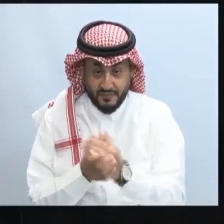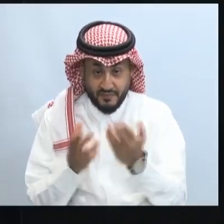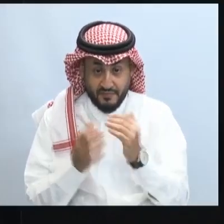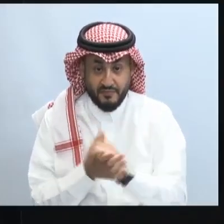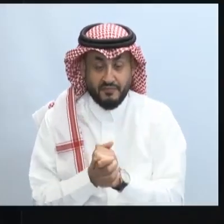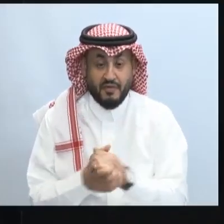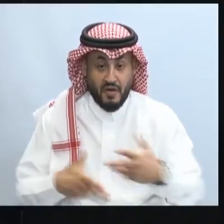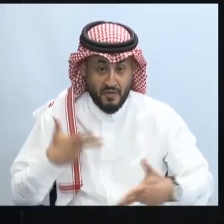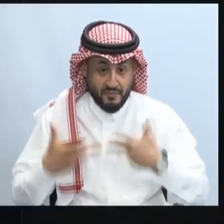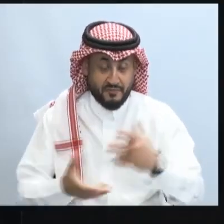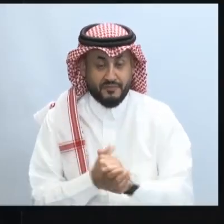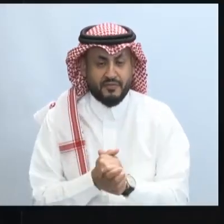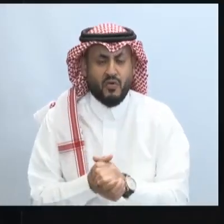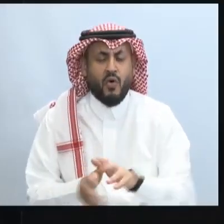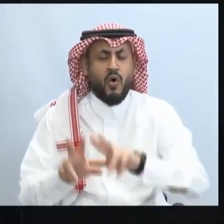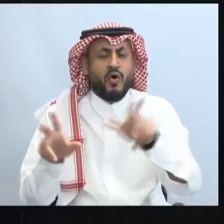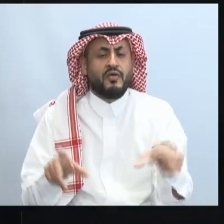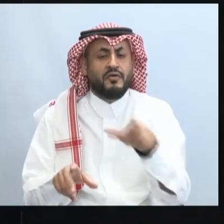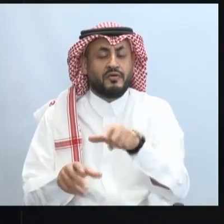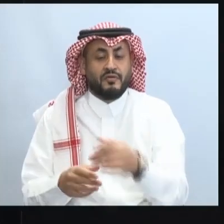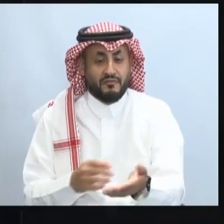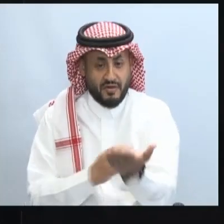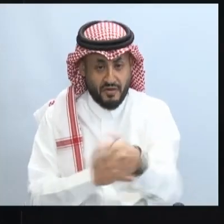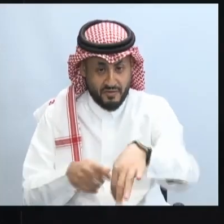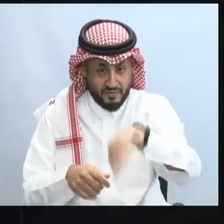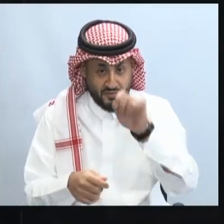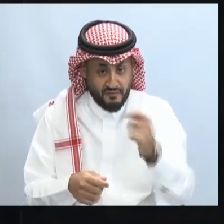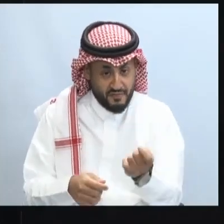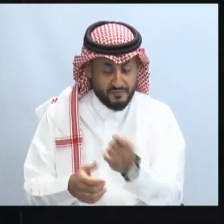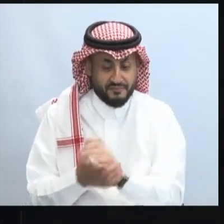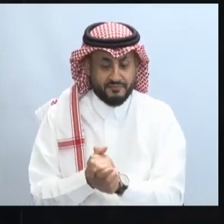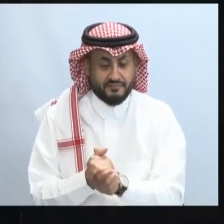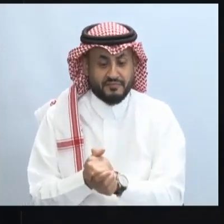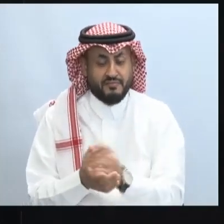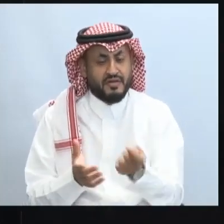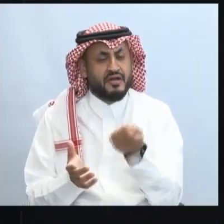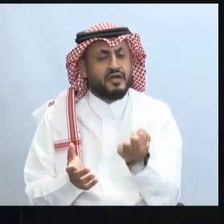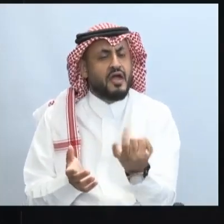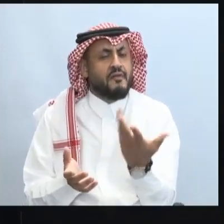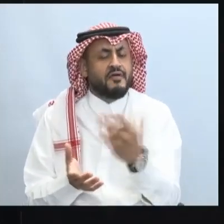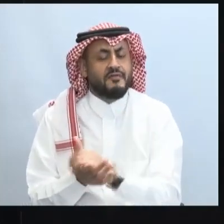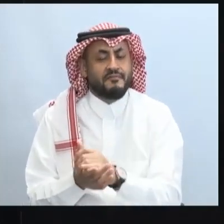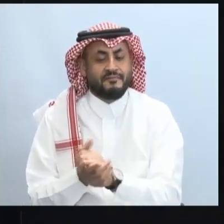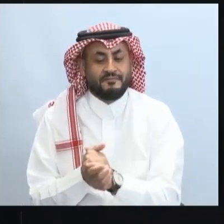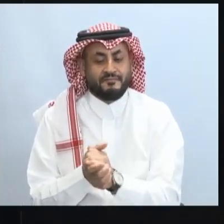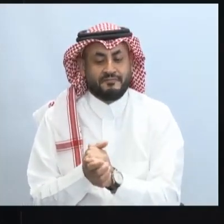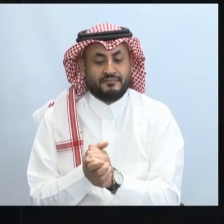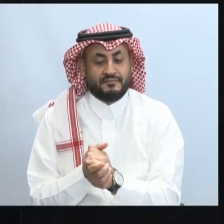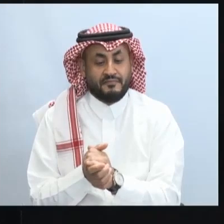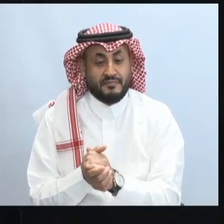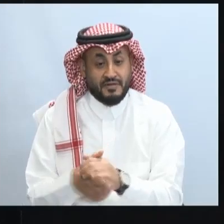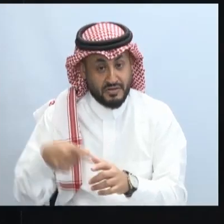حماس وكل شخص الان قد احضر ورقتان وقلمان حتى يسجل لنفسه درجه اذا